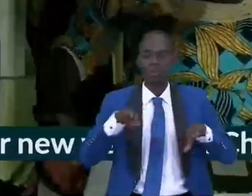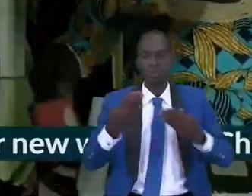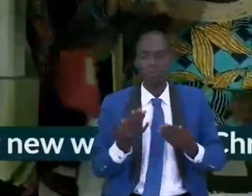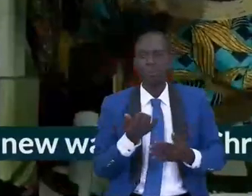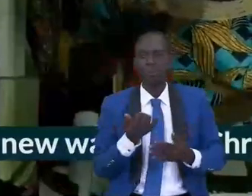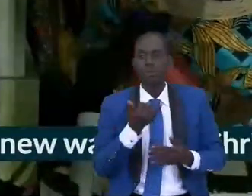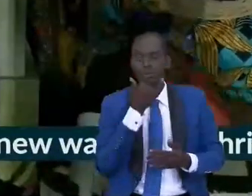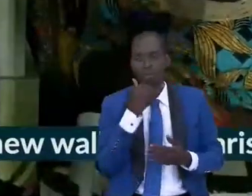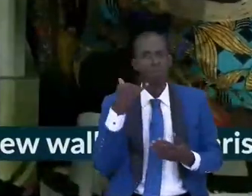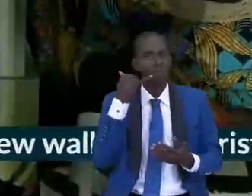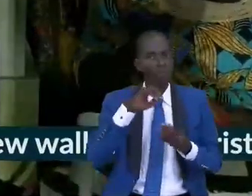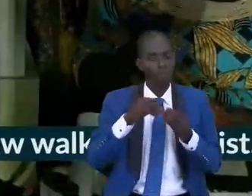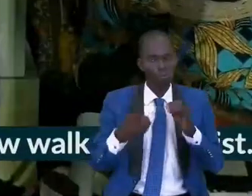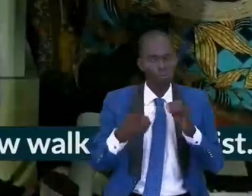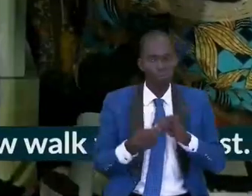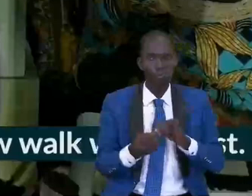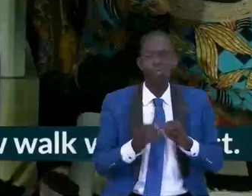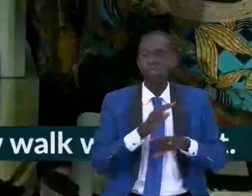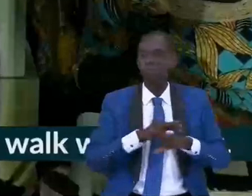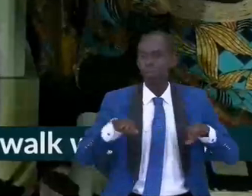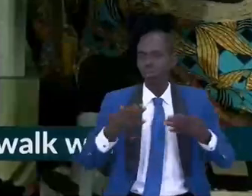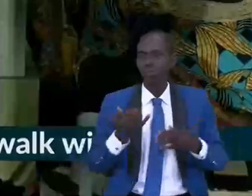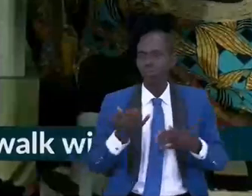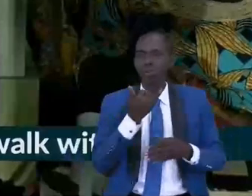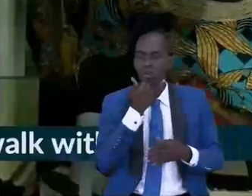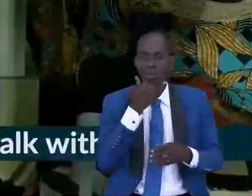remplir tout ce qui est.